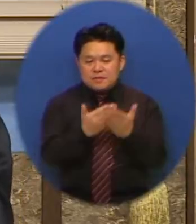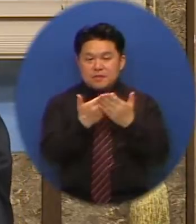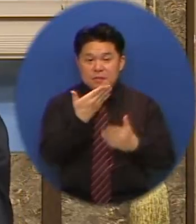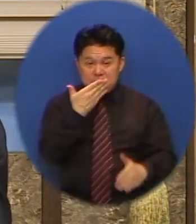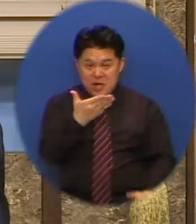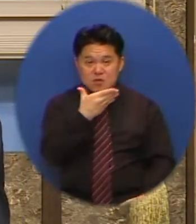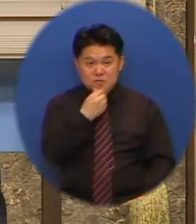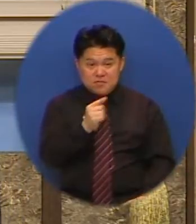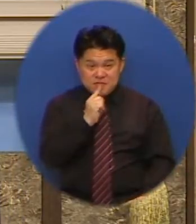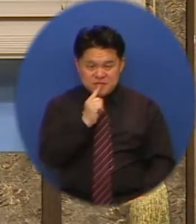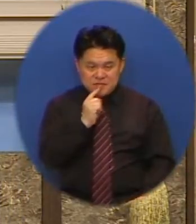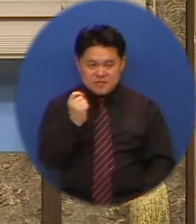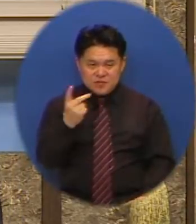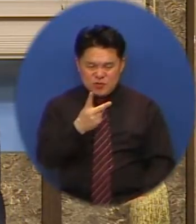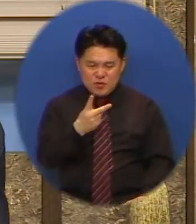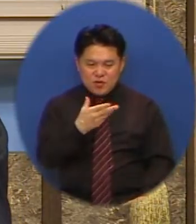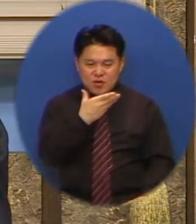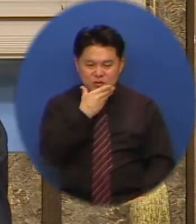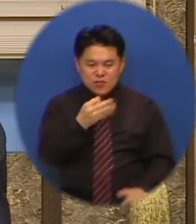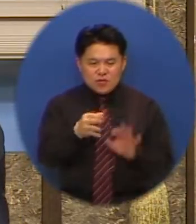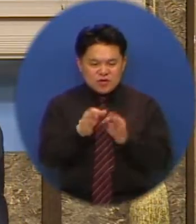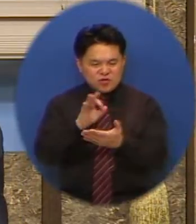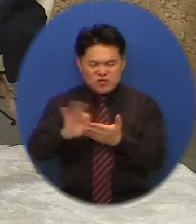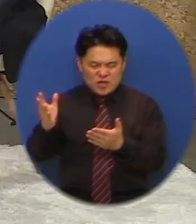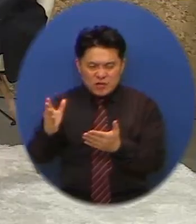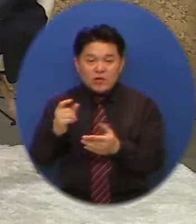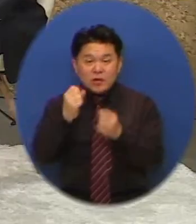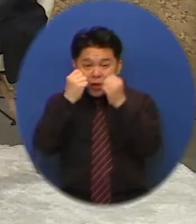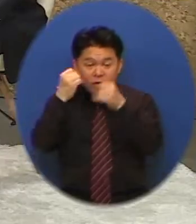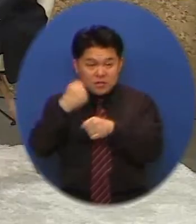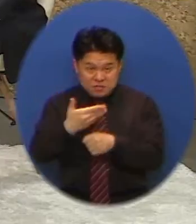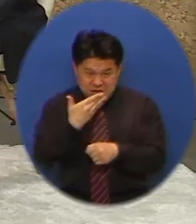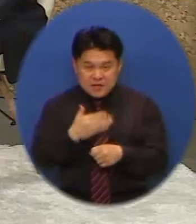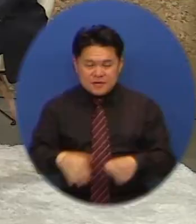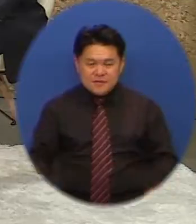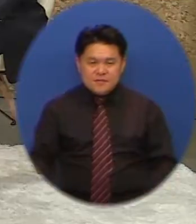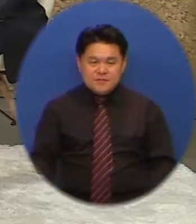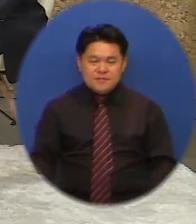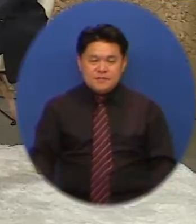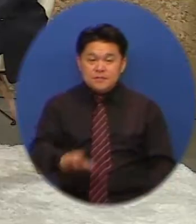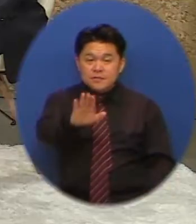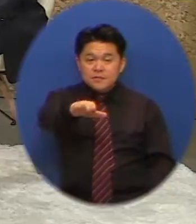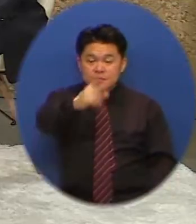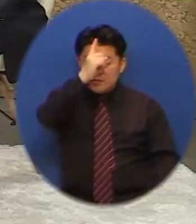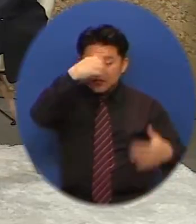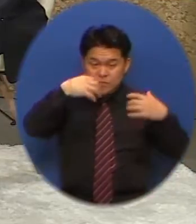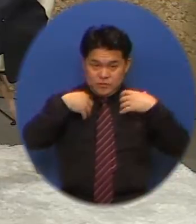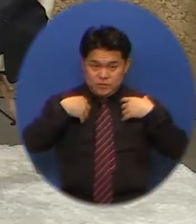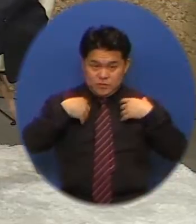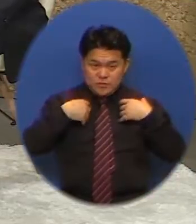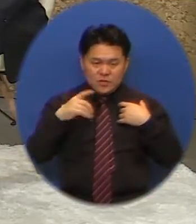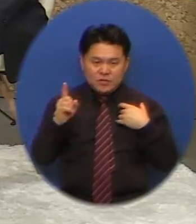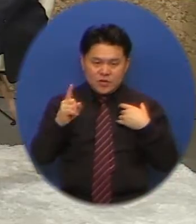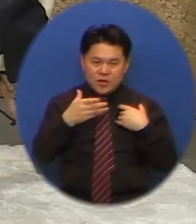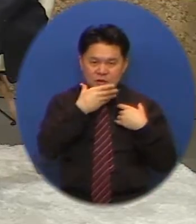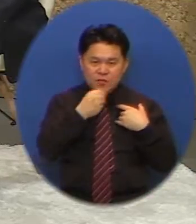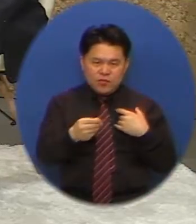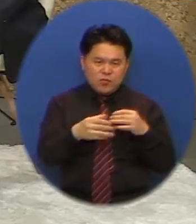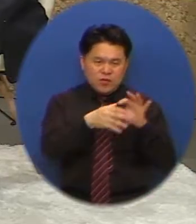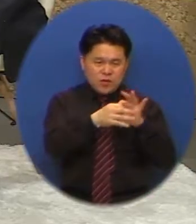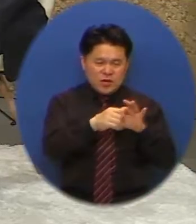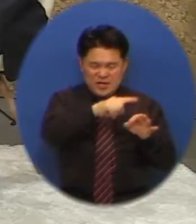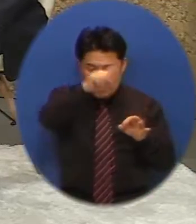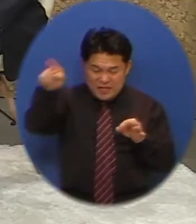복지고 생산적인 복지다 이렇게 생각을 합니다. 뭐 정부에서의 모든 행정력이 복지의 영역이 뻗치지 않은